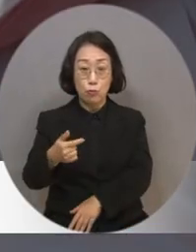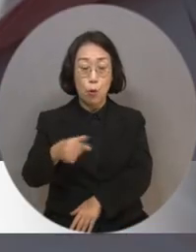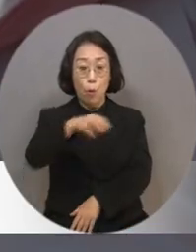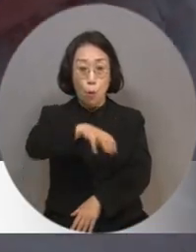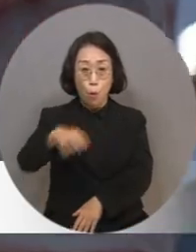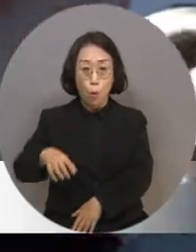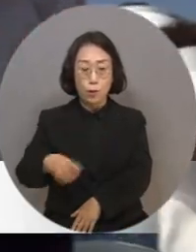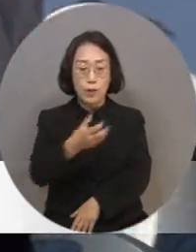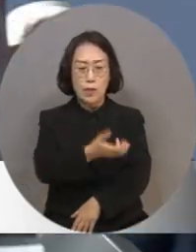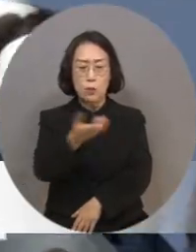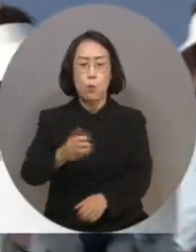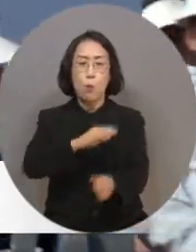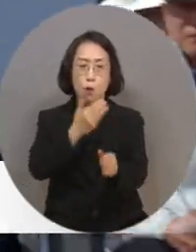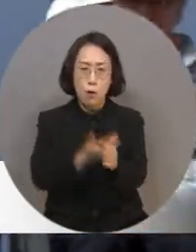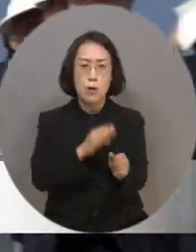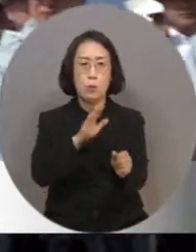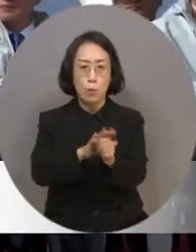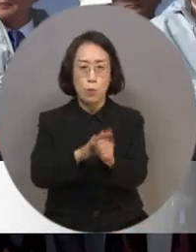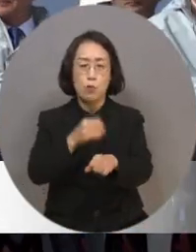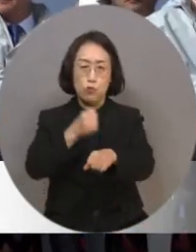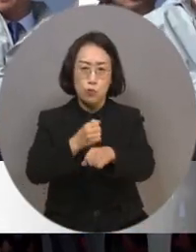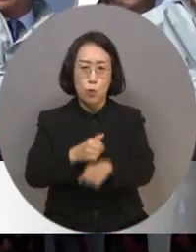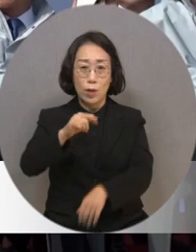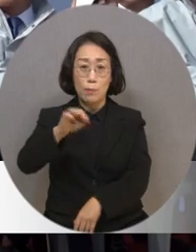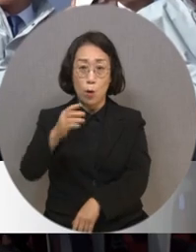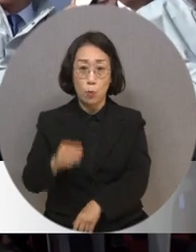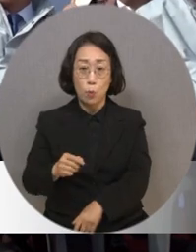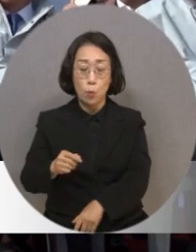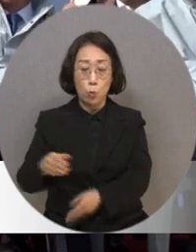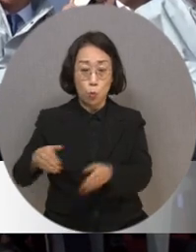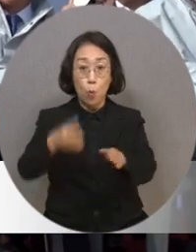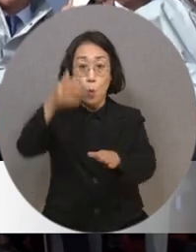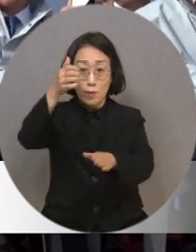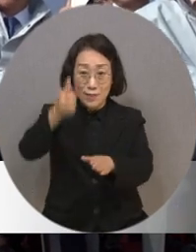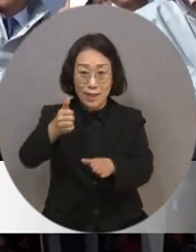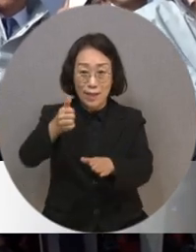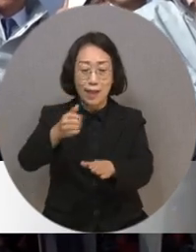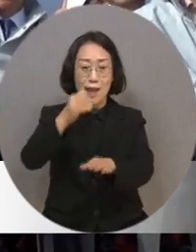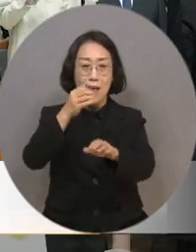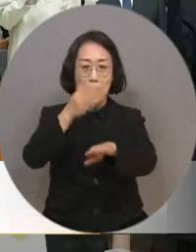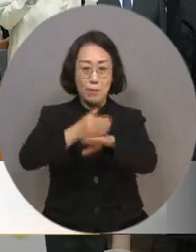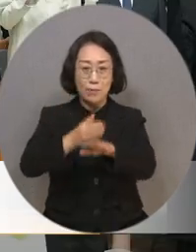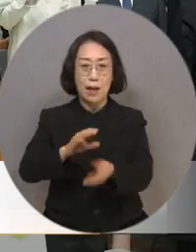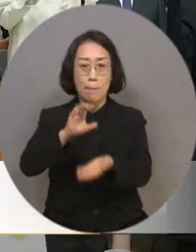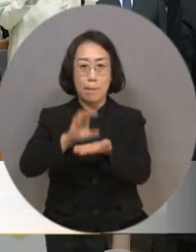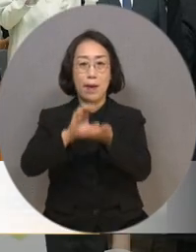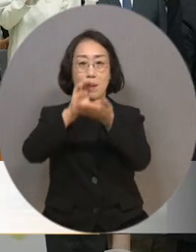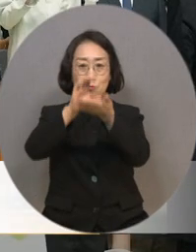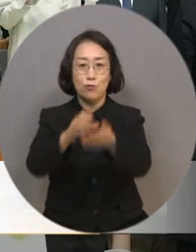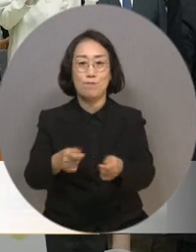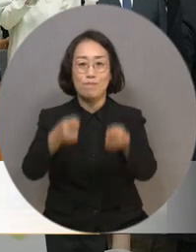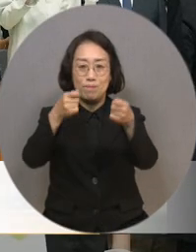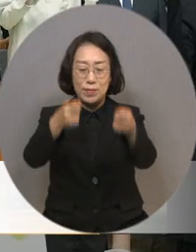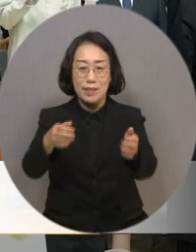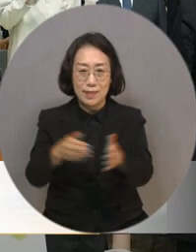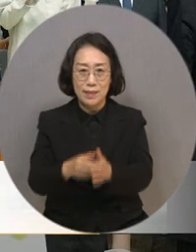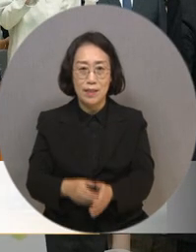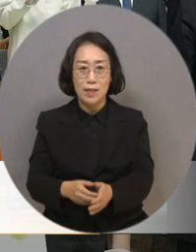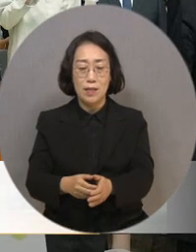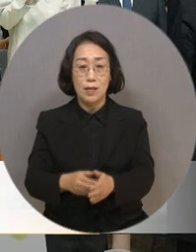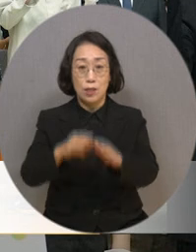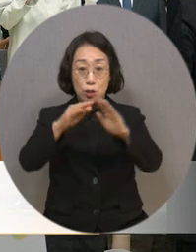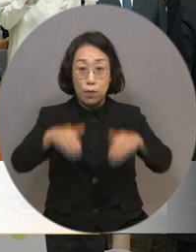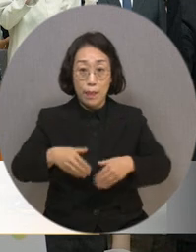향상과 권익보호에 기여한 김영록 전남도지사에게 감사표를 수여했습니다. 전남도는 장애인